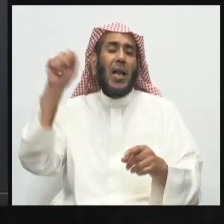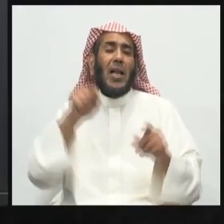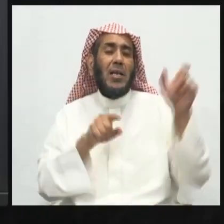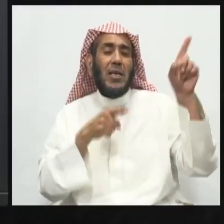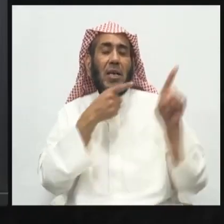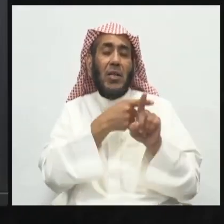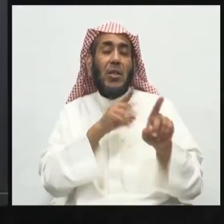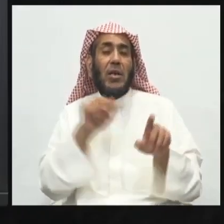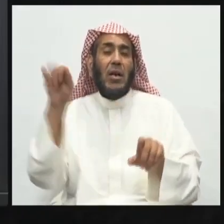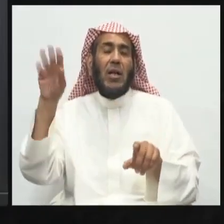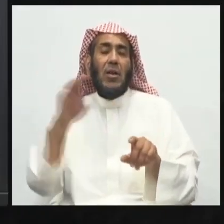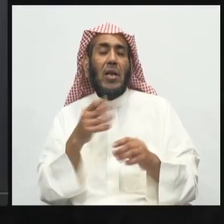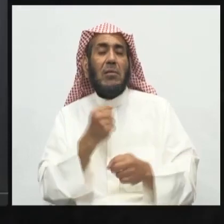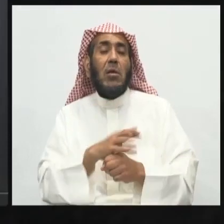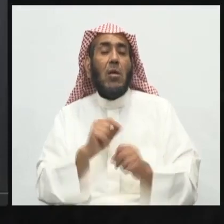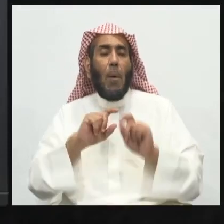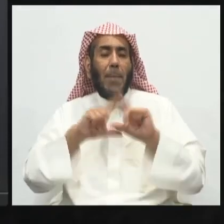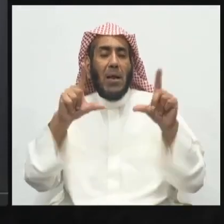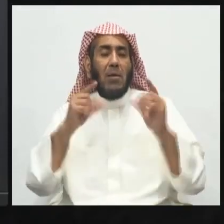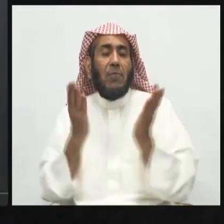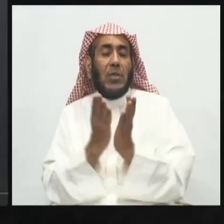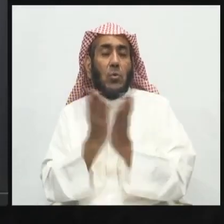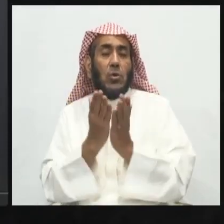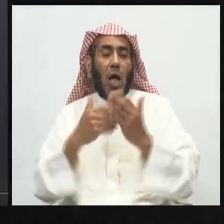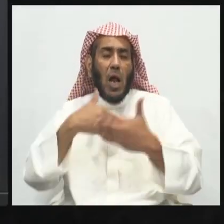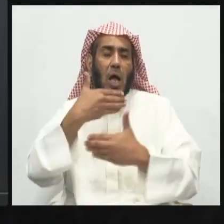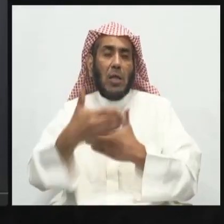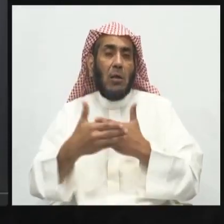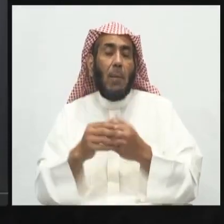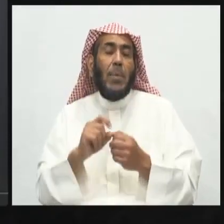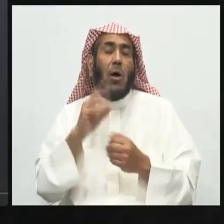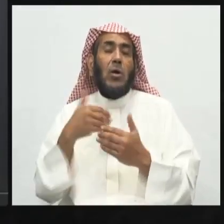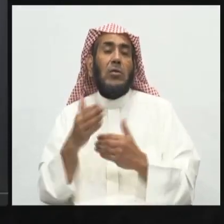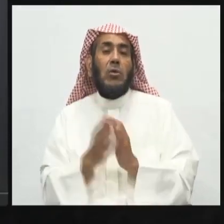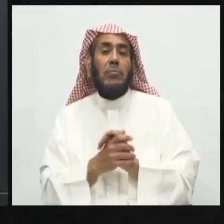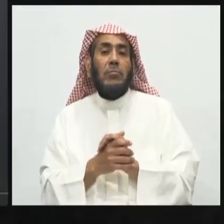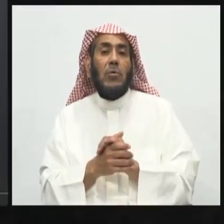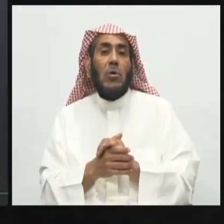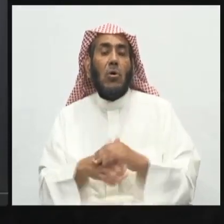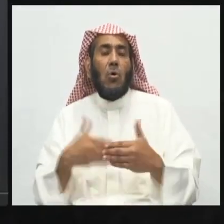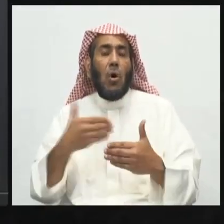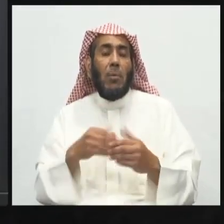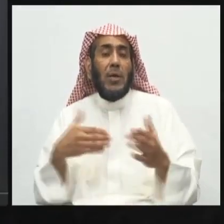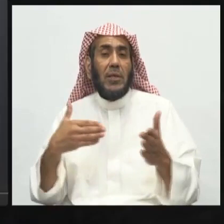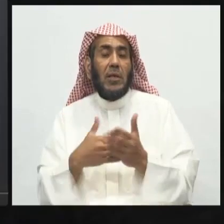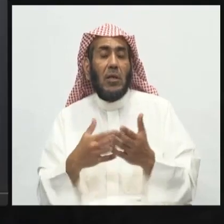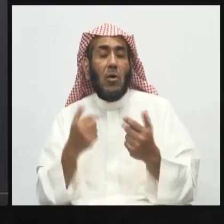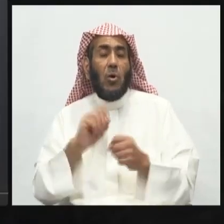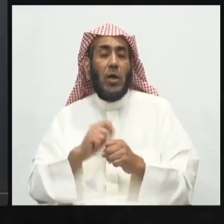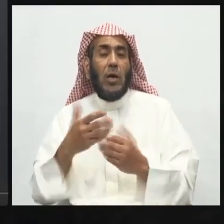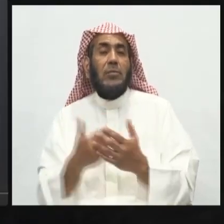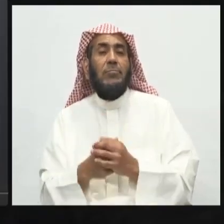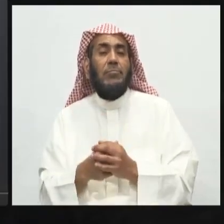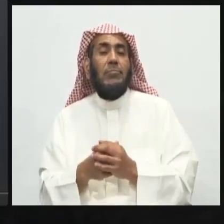وتعالى سناتي على بيانها في الدروس القادمه بحول الله عز وجل وقبل ان ننتهي ايها الرائعون